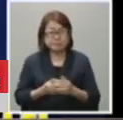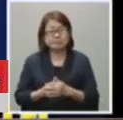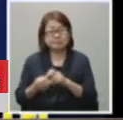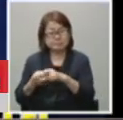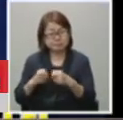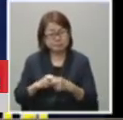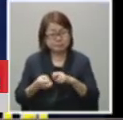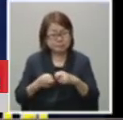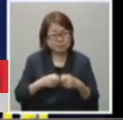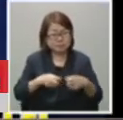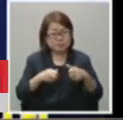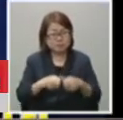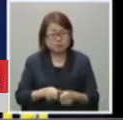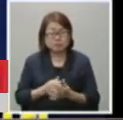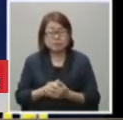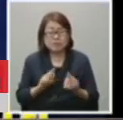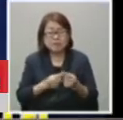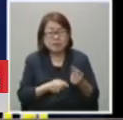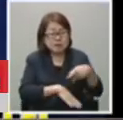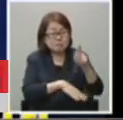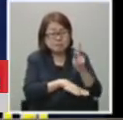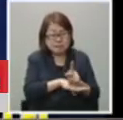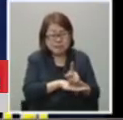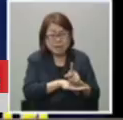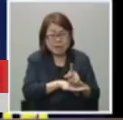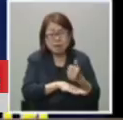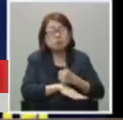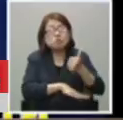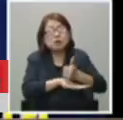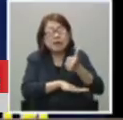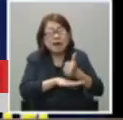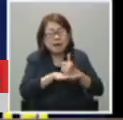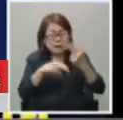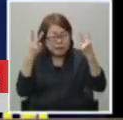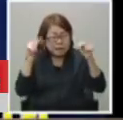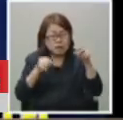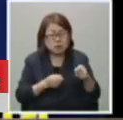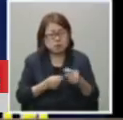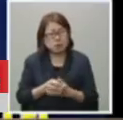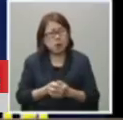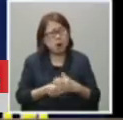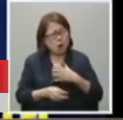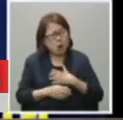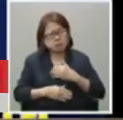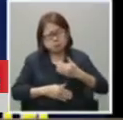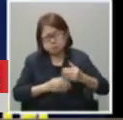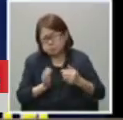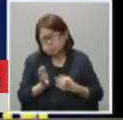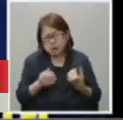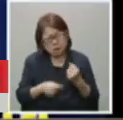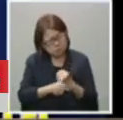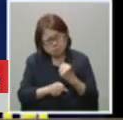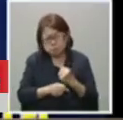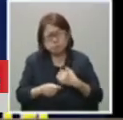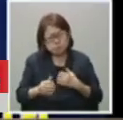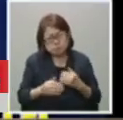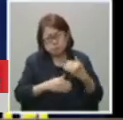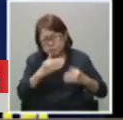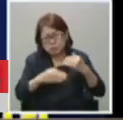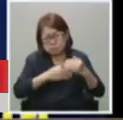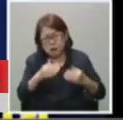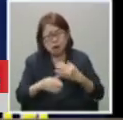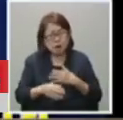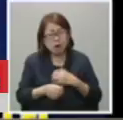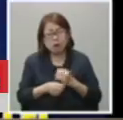ครับคนขับชื่อลุงตู่หรือว่าพลเอกประยุทธ์จันทร์โอชากำลังกดคันเร่งอย่างเต็มเหนี่ยวครับลุย